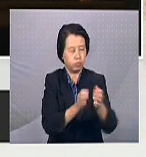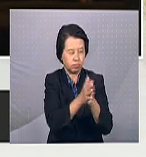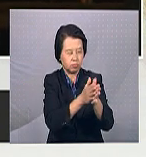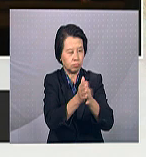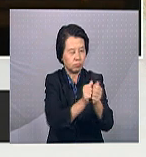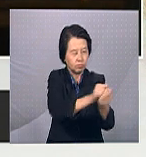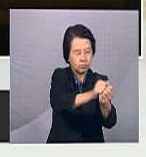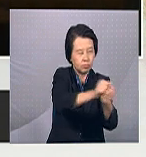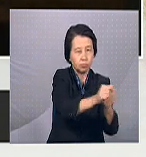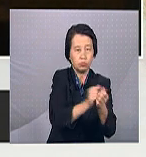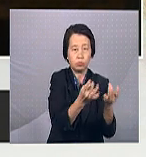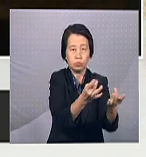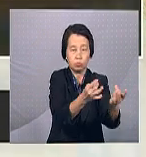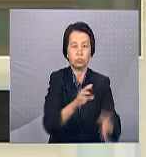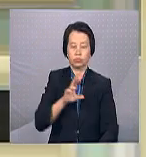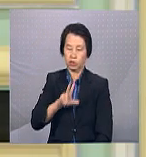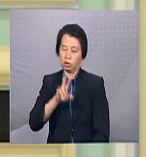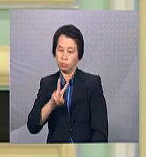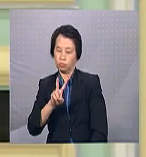dilaksanakan di